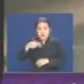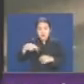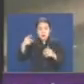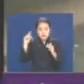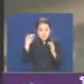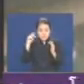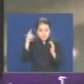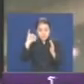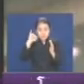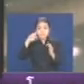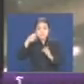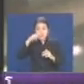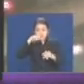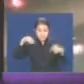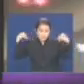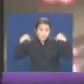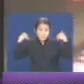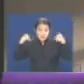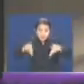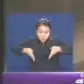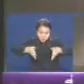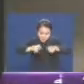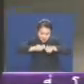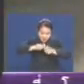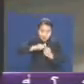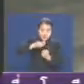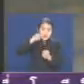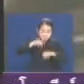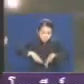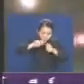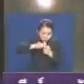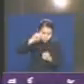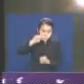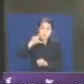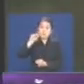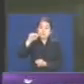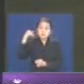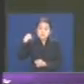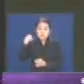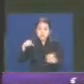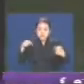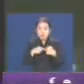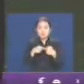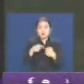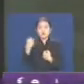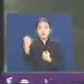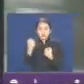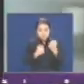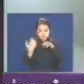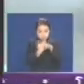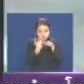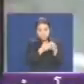ชยการมีนบุรีระดับน้ำ30เซนติเมตรมาดูเส้นทางที่ปิดการจราจรกันบ้างนะคะทิศเหนือสายห